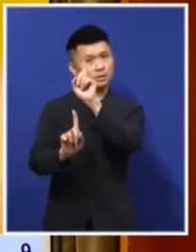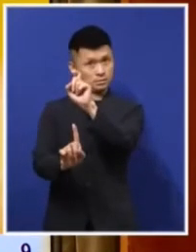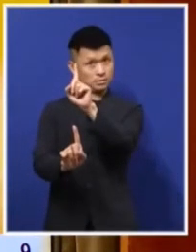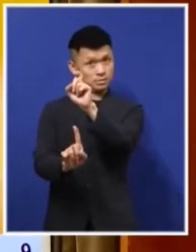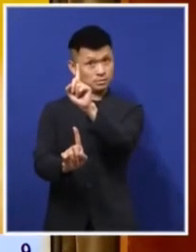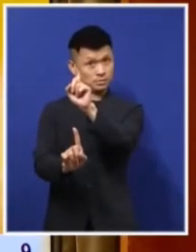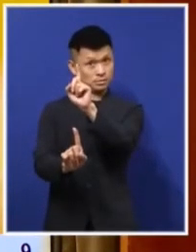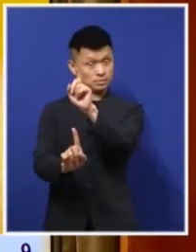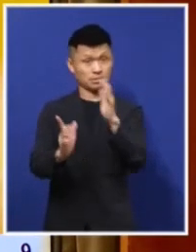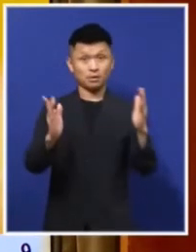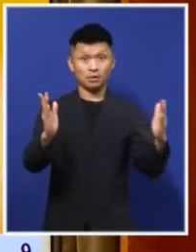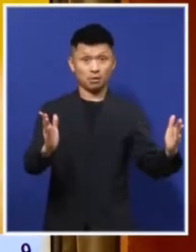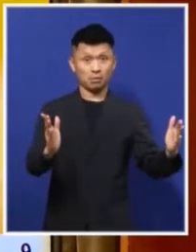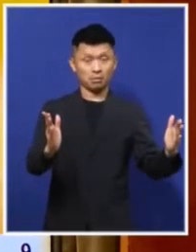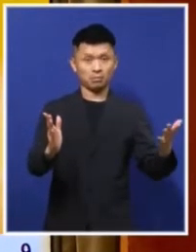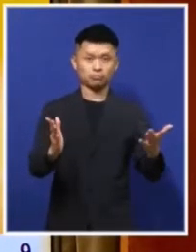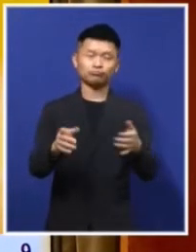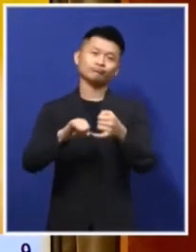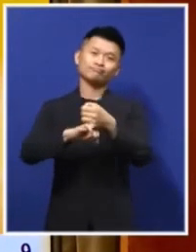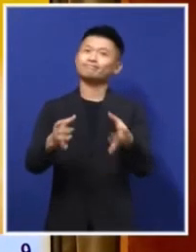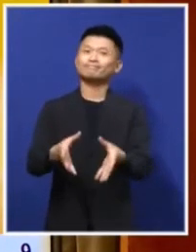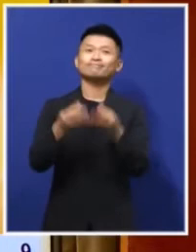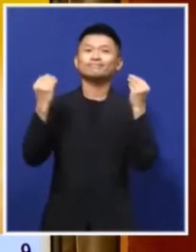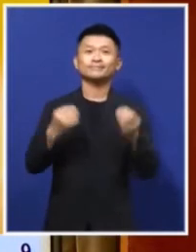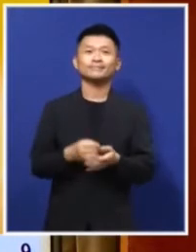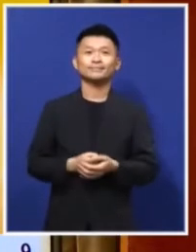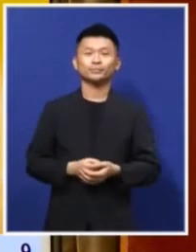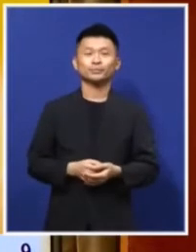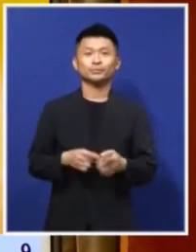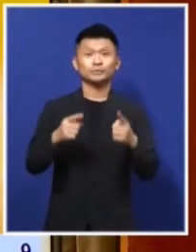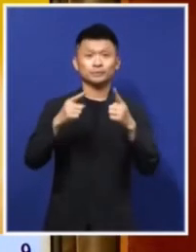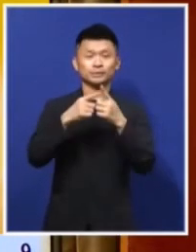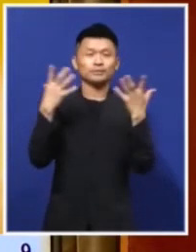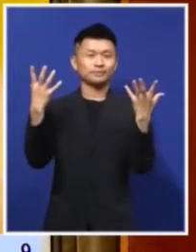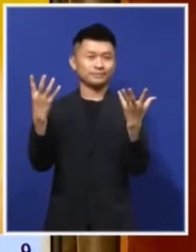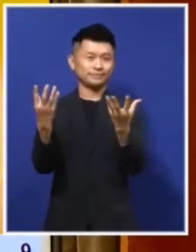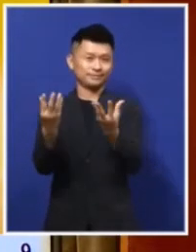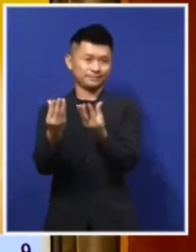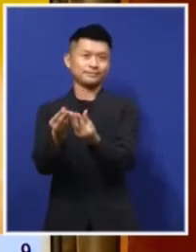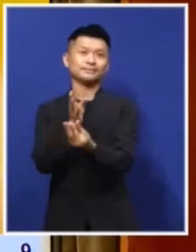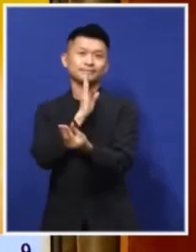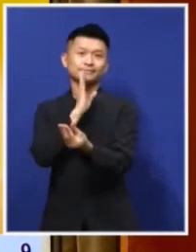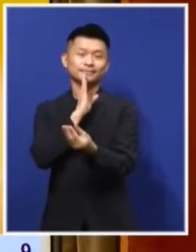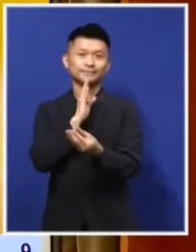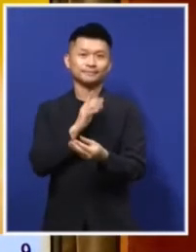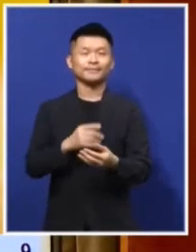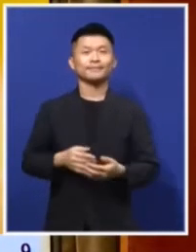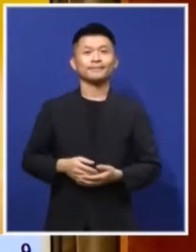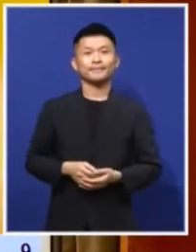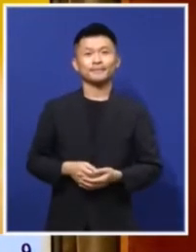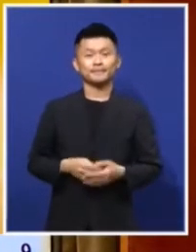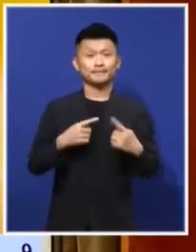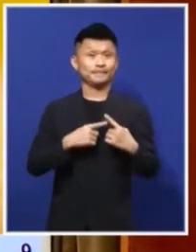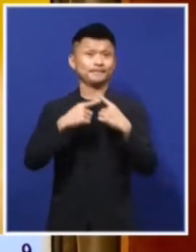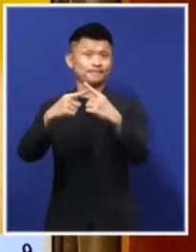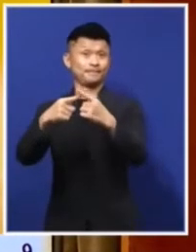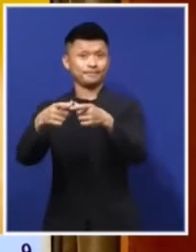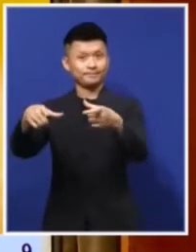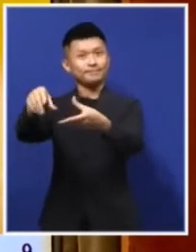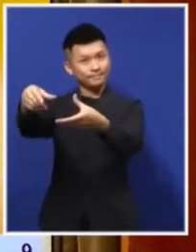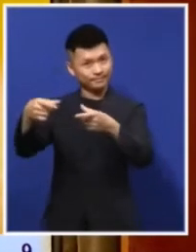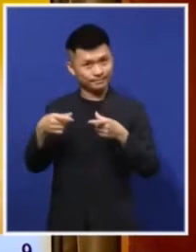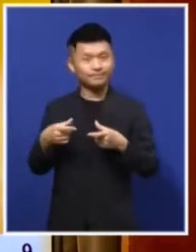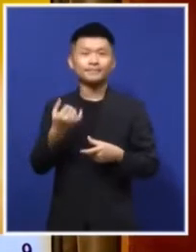时候，那就不一定还需要预约了，因为那时候人潮可能没有那么多了，那应该就可以在现场也可以去领取。但